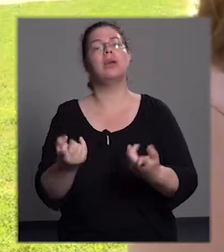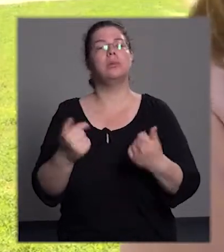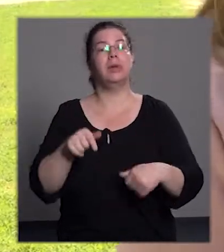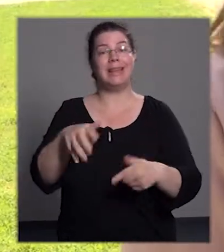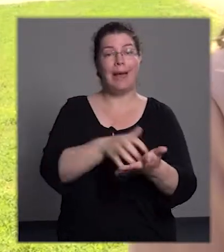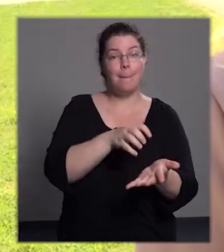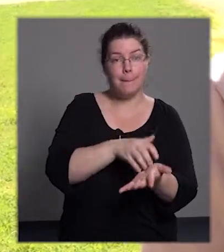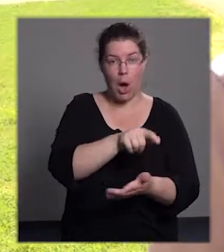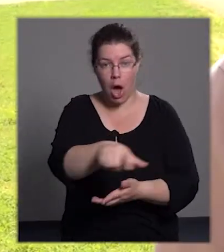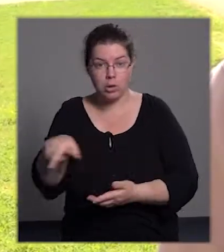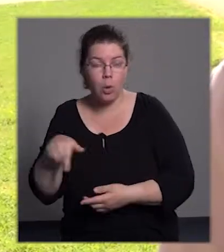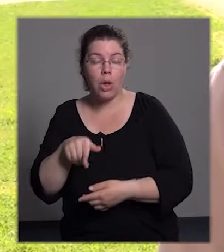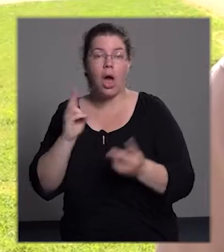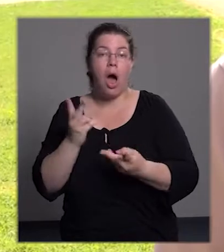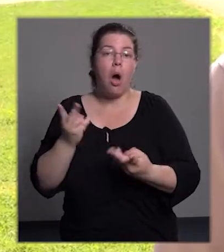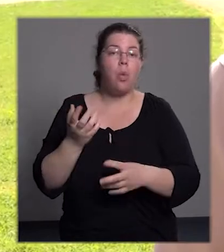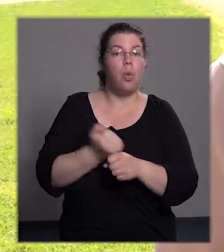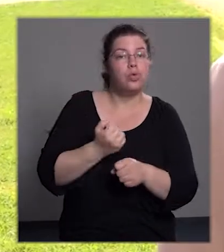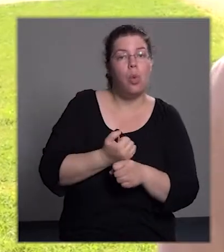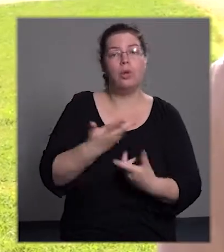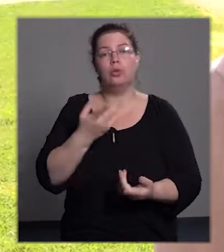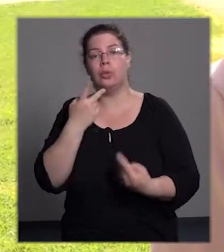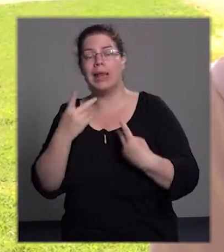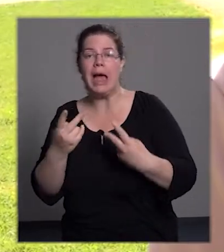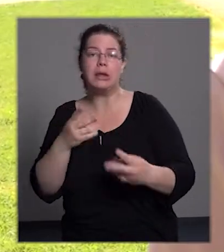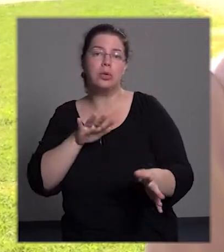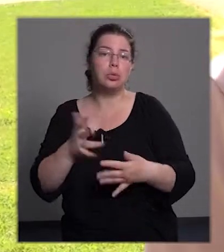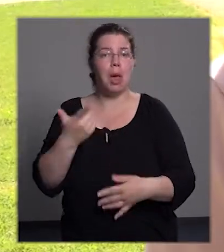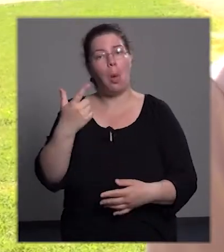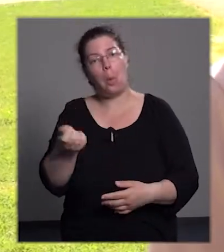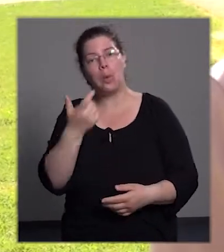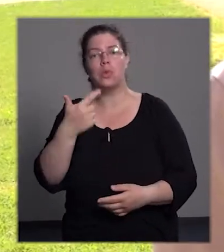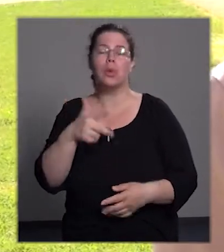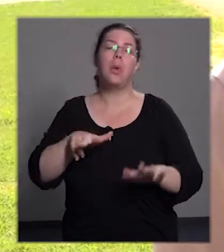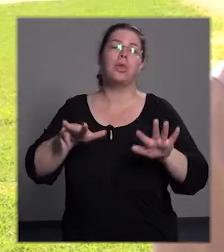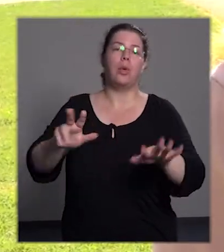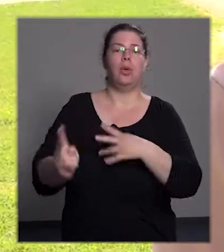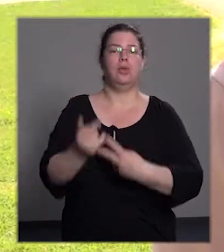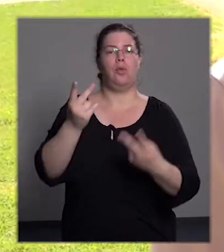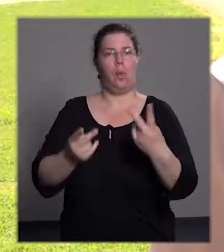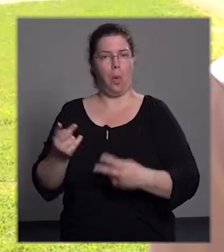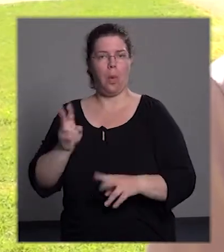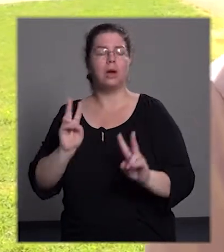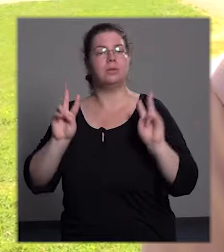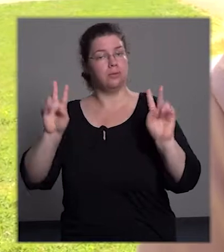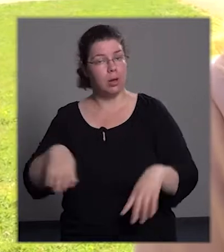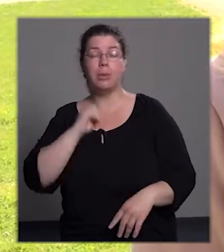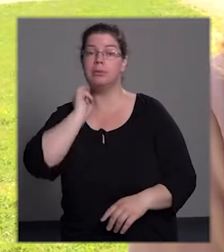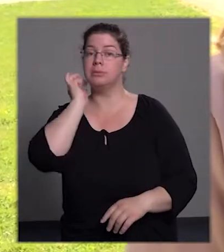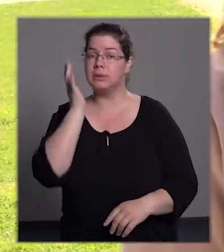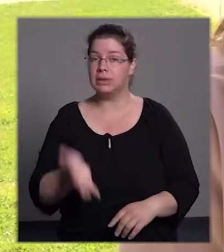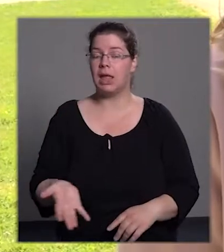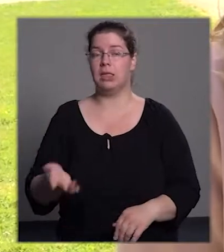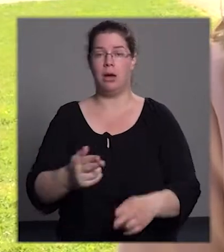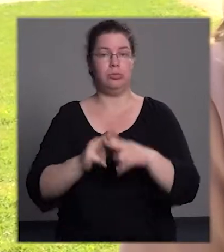parkokban, ahol dolgozunk, látható körülbelül egy 20-28 fő között, akik tényleg minden nap segítik a